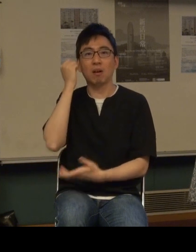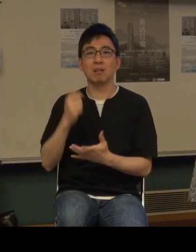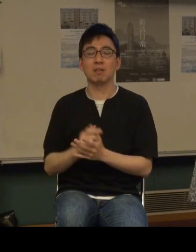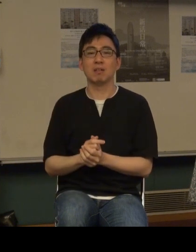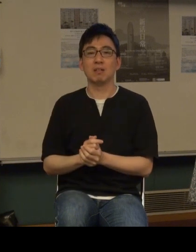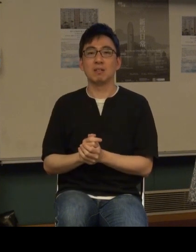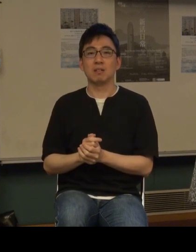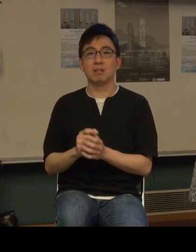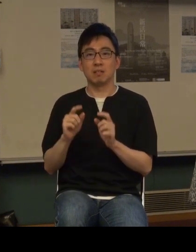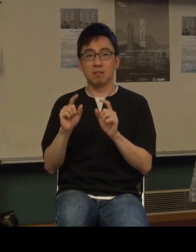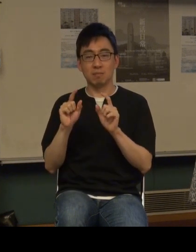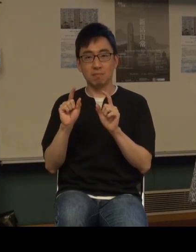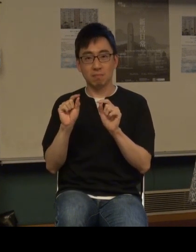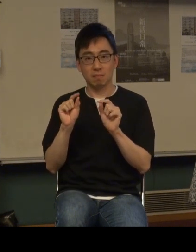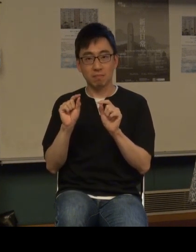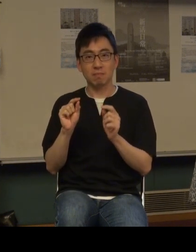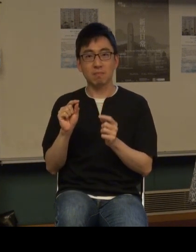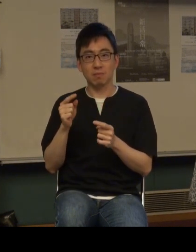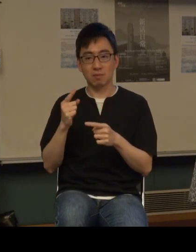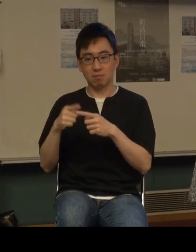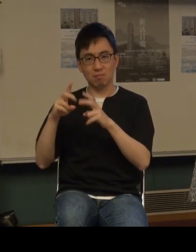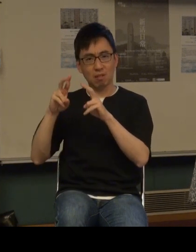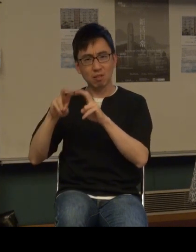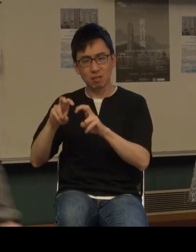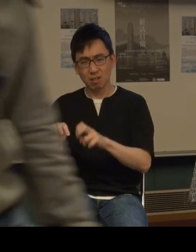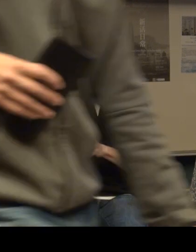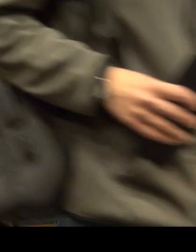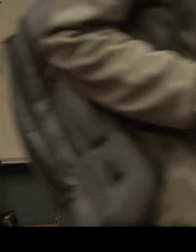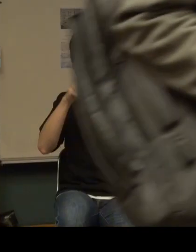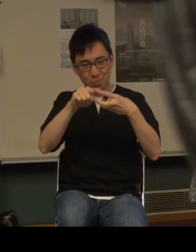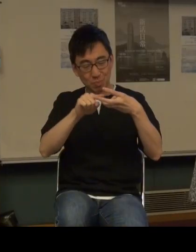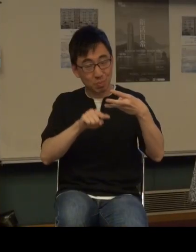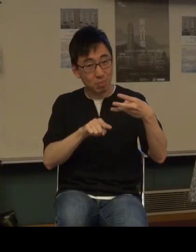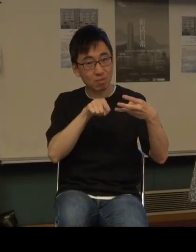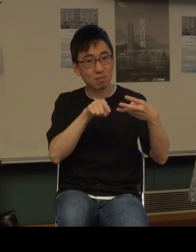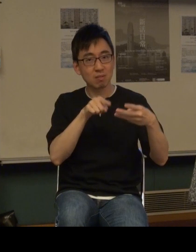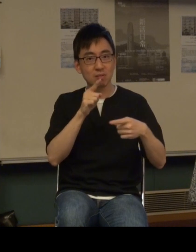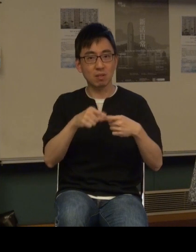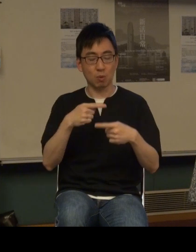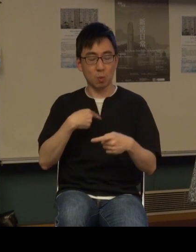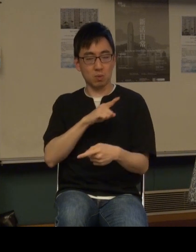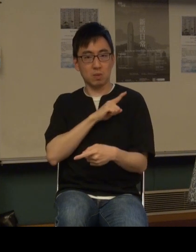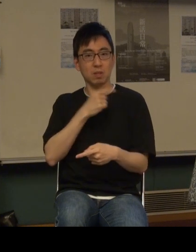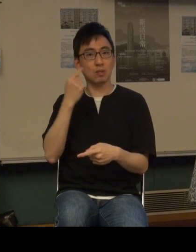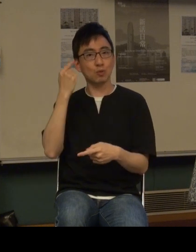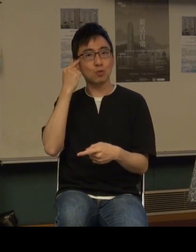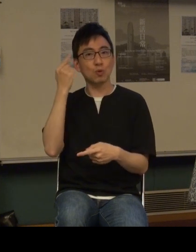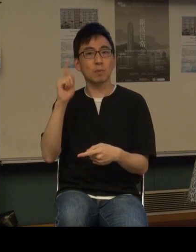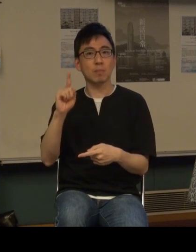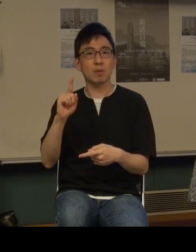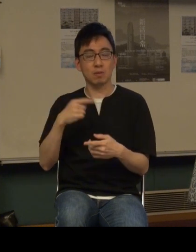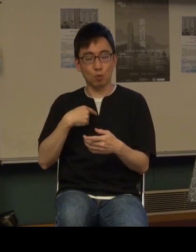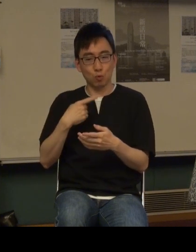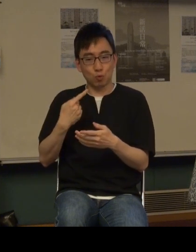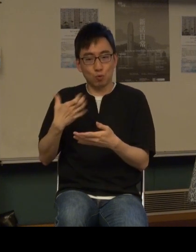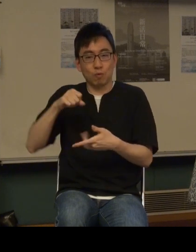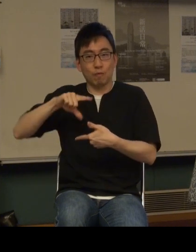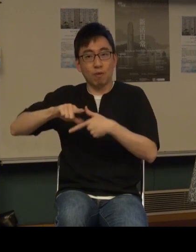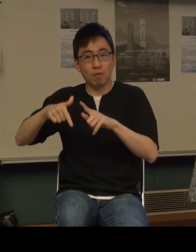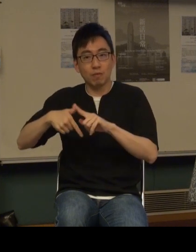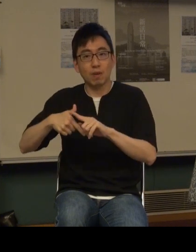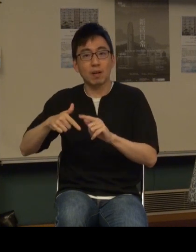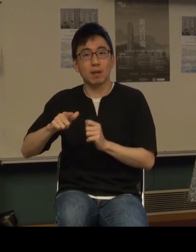之前這麼多的一些的研究的困難，我自己就希望採取了一個approach， 一個